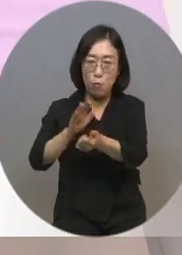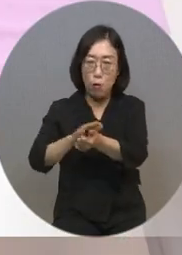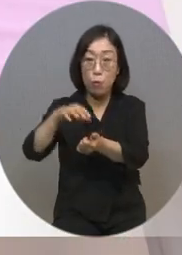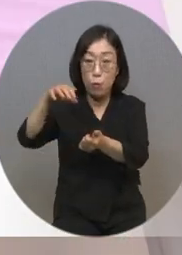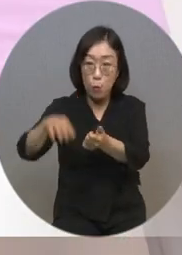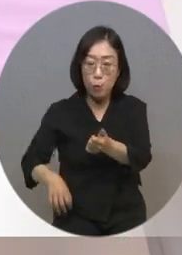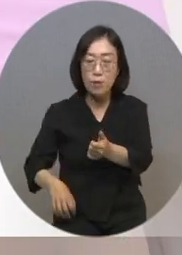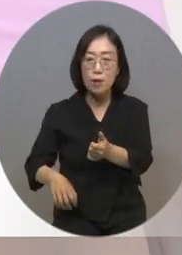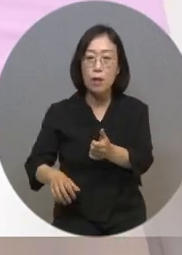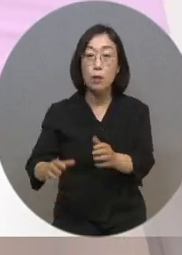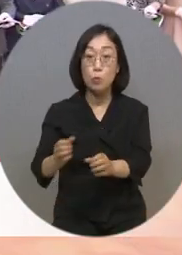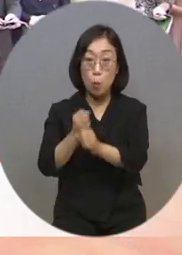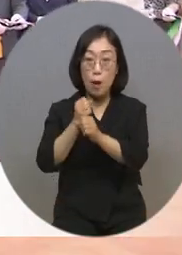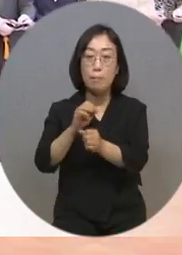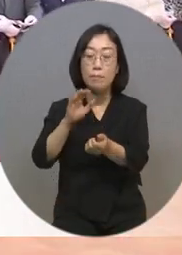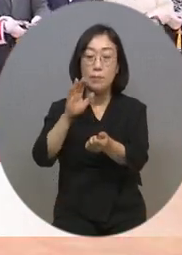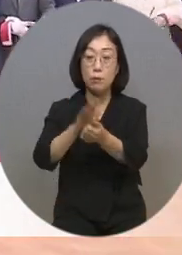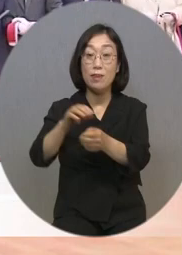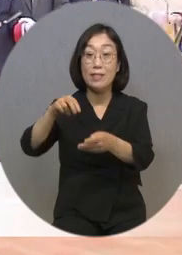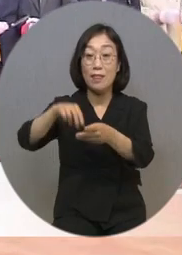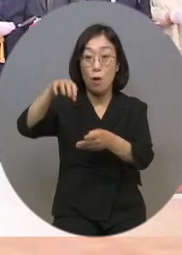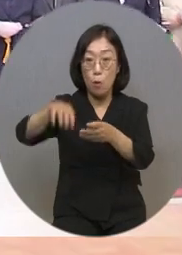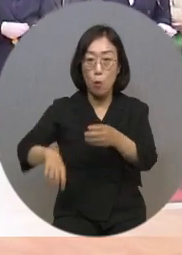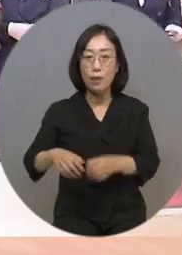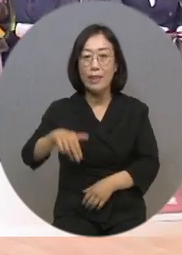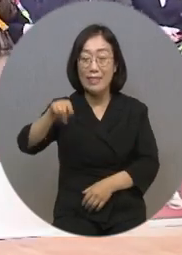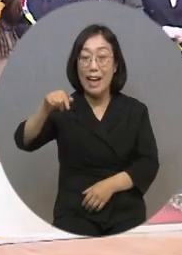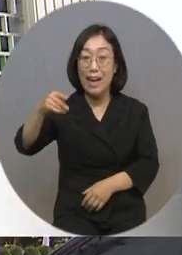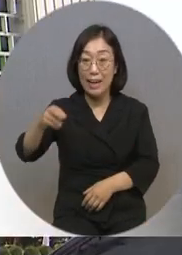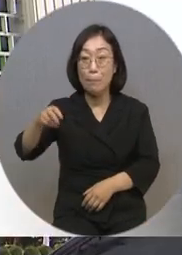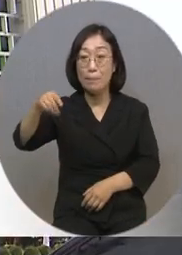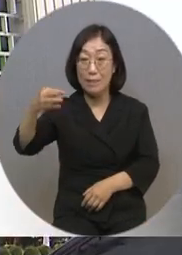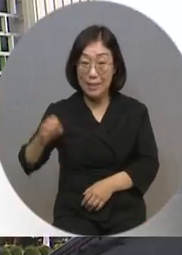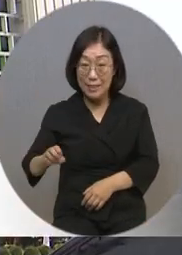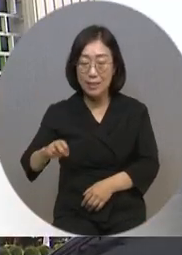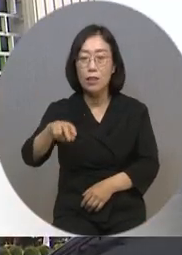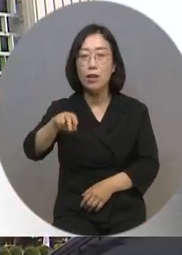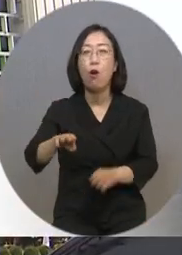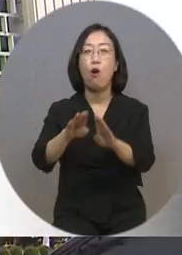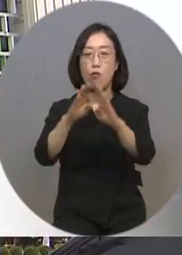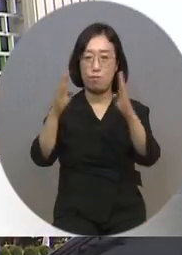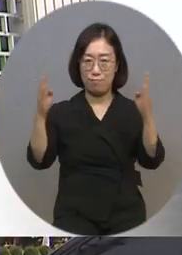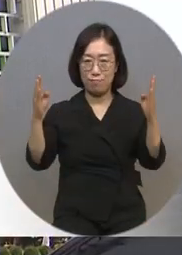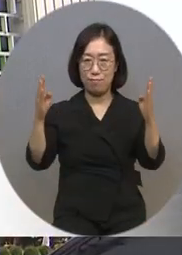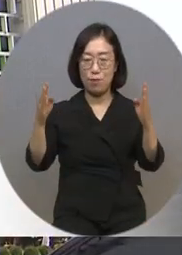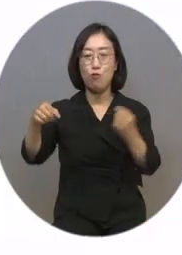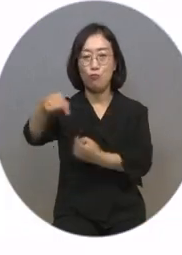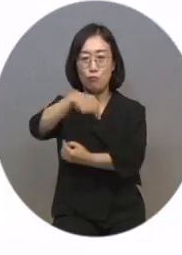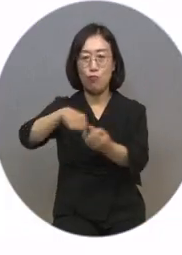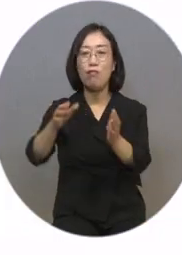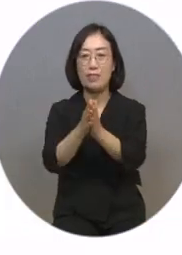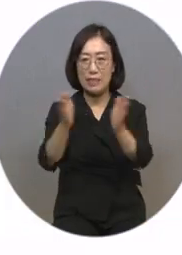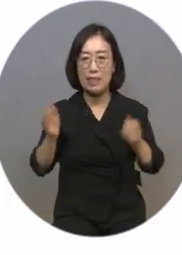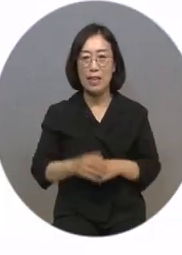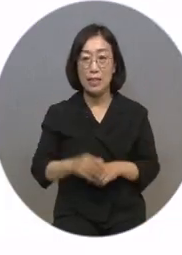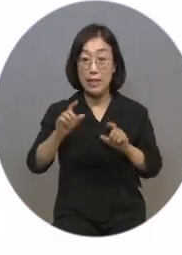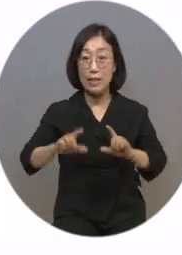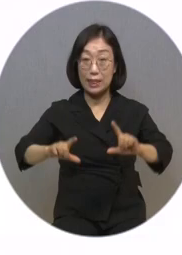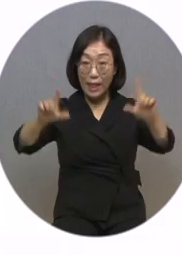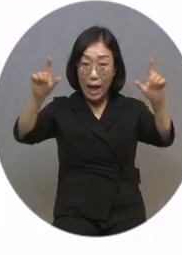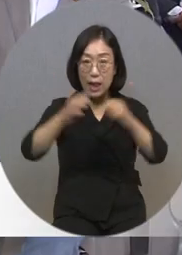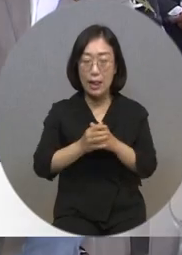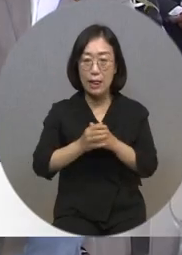유가 중합 지원센터 사람들이 지난 5월 30일 개관식을 갖고 운영에 들어갔습니다 이날 개관식에는